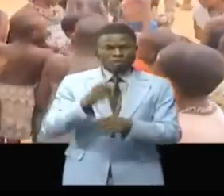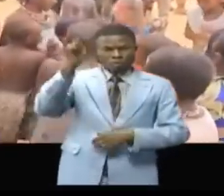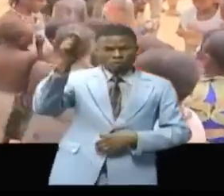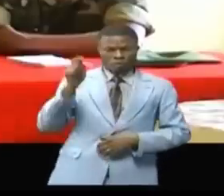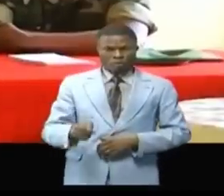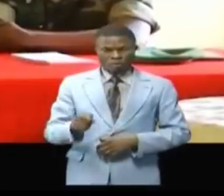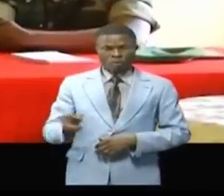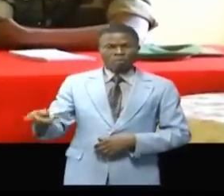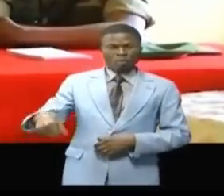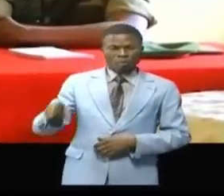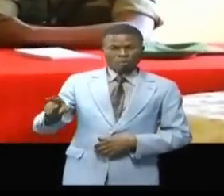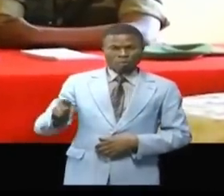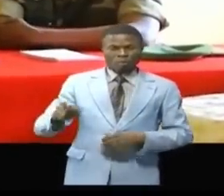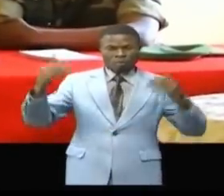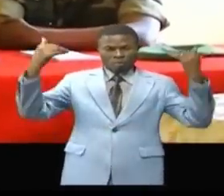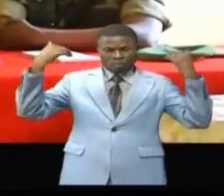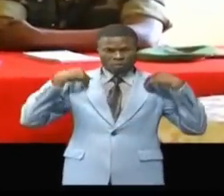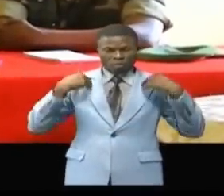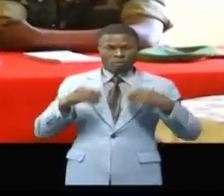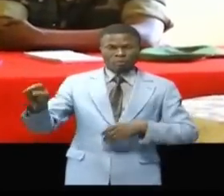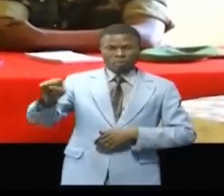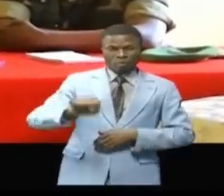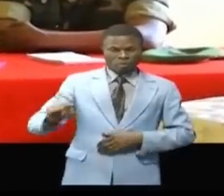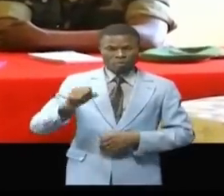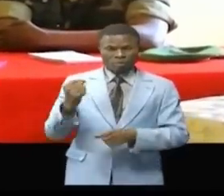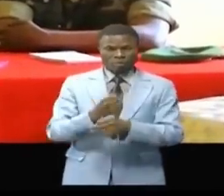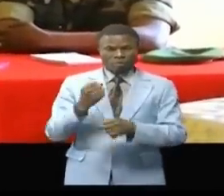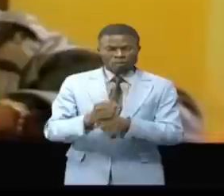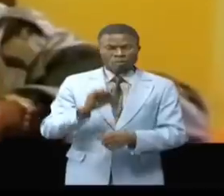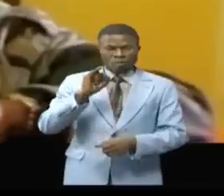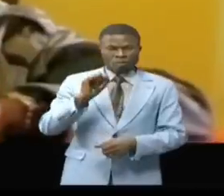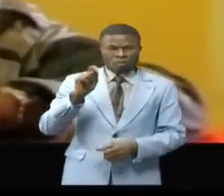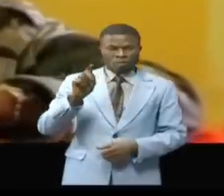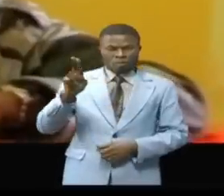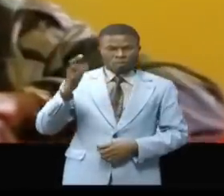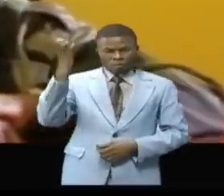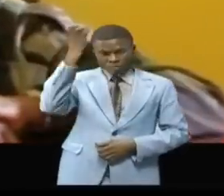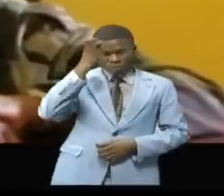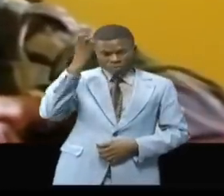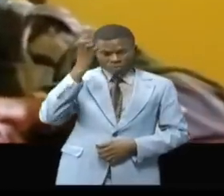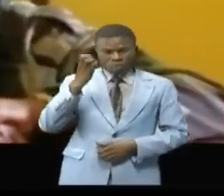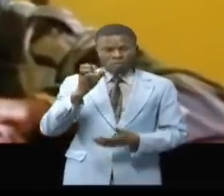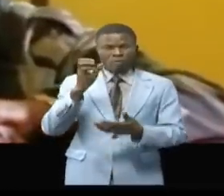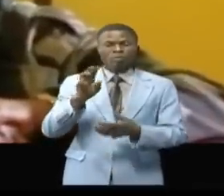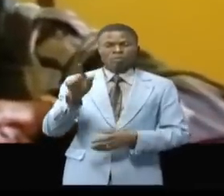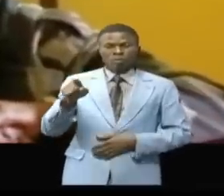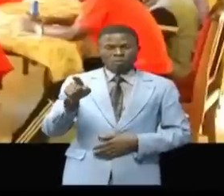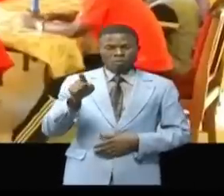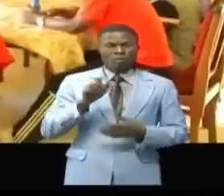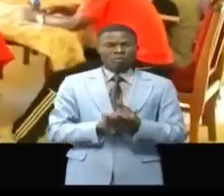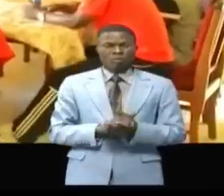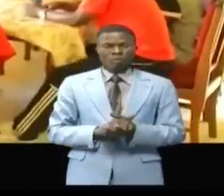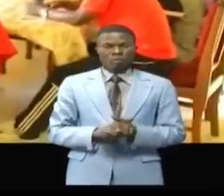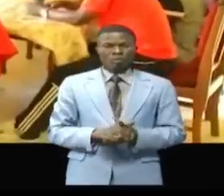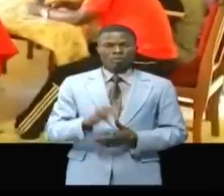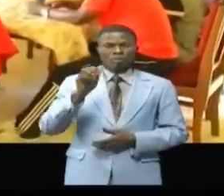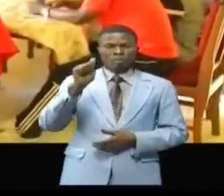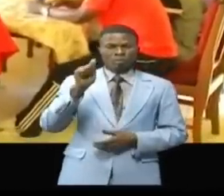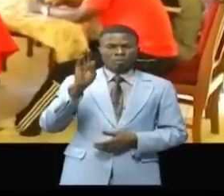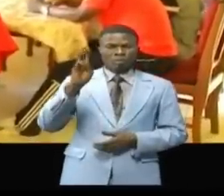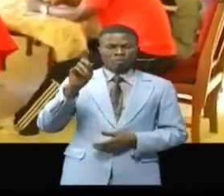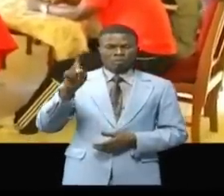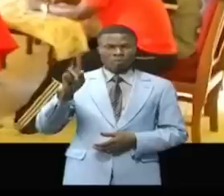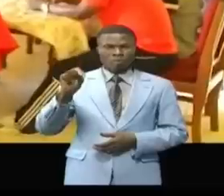la région, le commandant secteur opérationnel de l'Ituri, le général-major Niembo Abdallah, assisté par